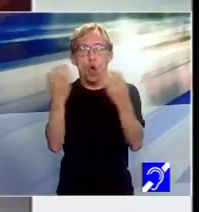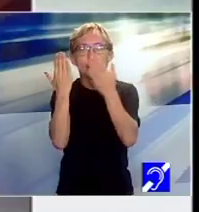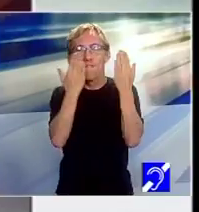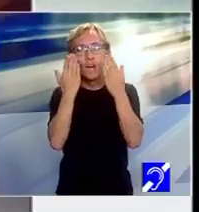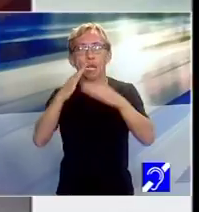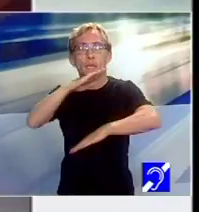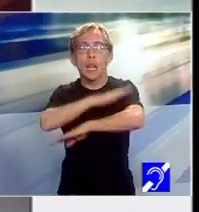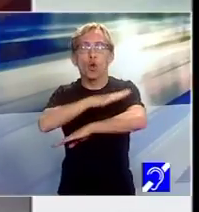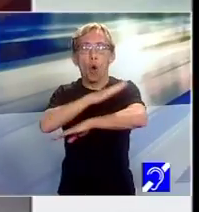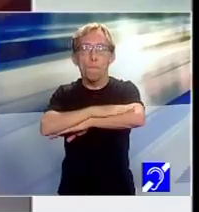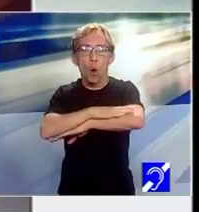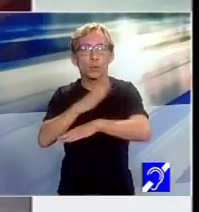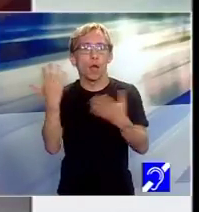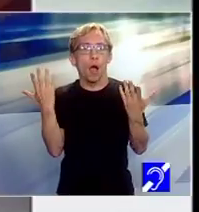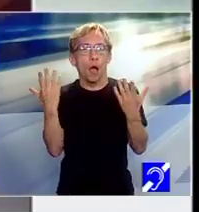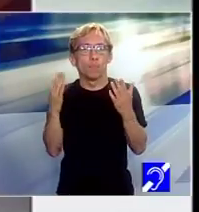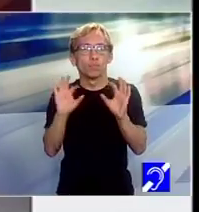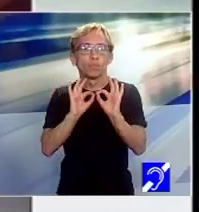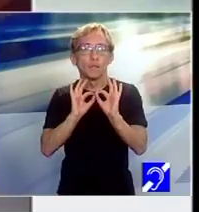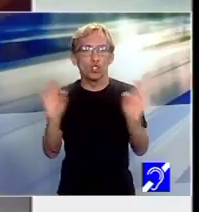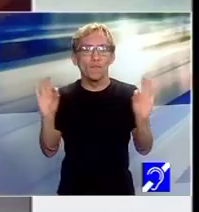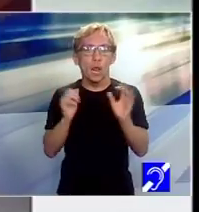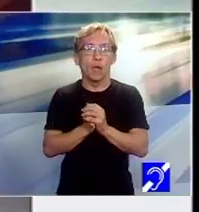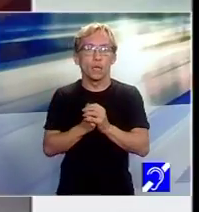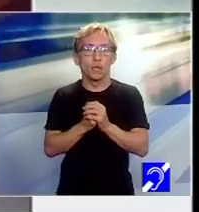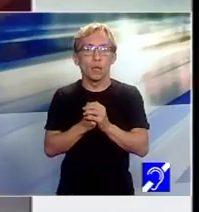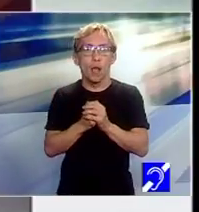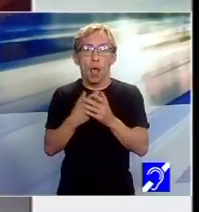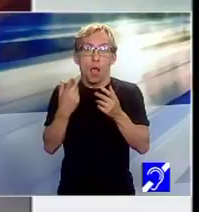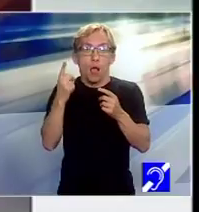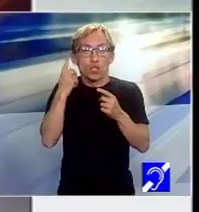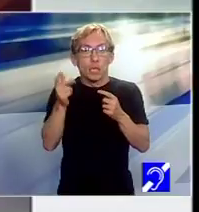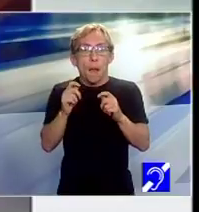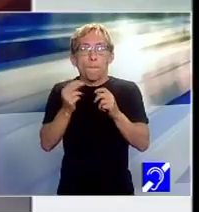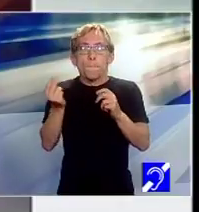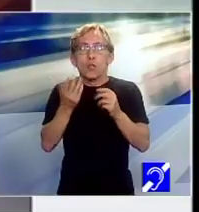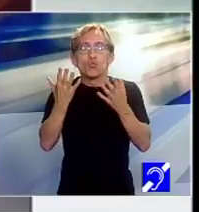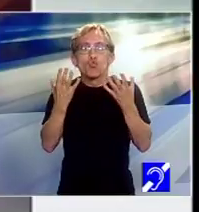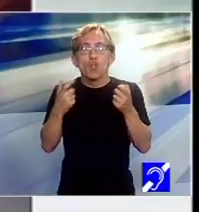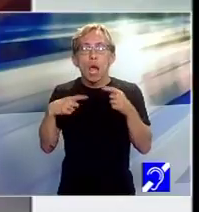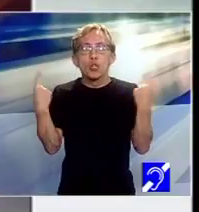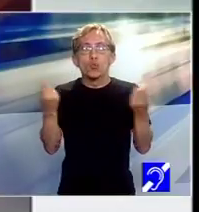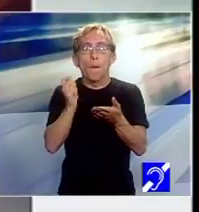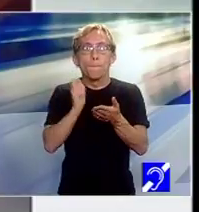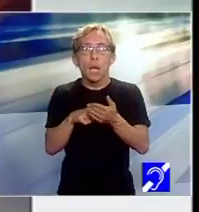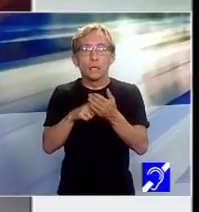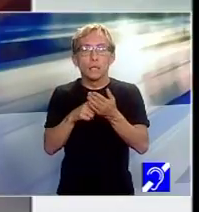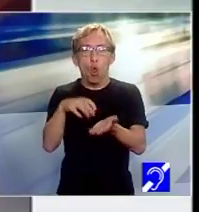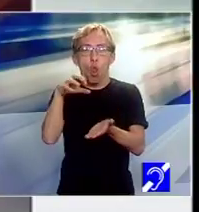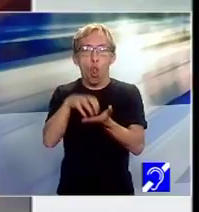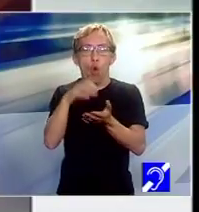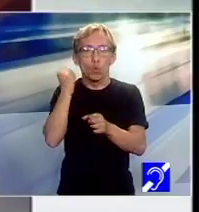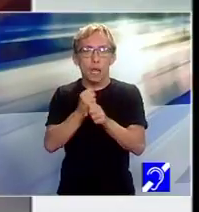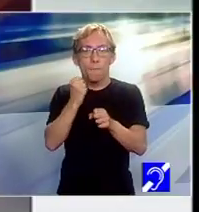civilizat, să facem ceea ce pentru ce suntem plătiți și să înțelegem că locul de muncă